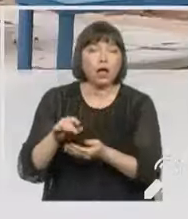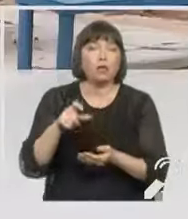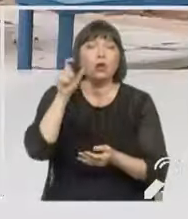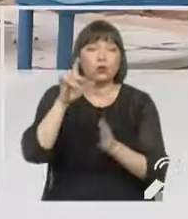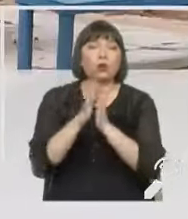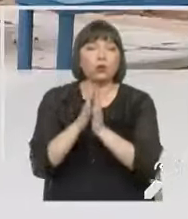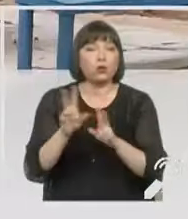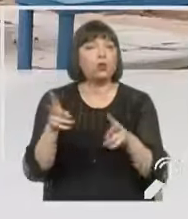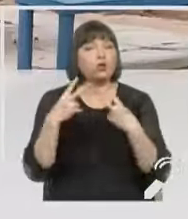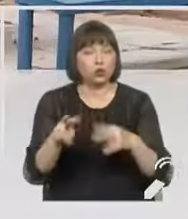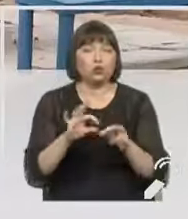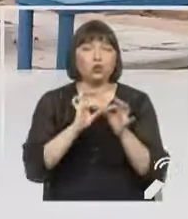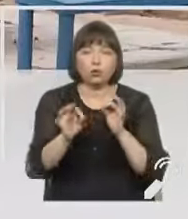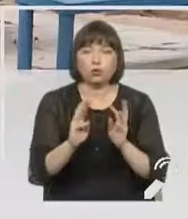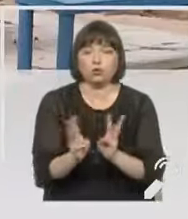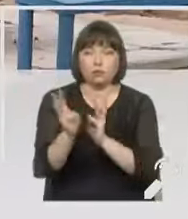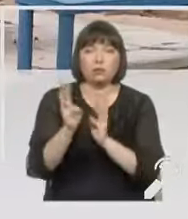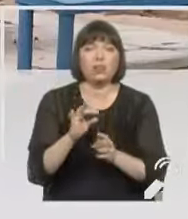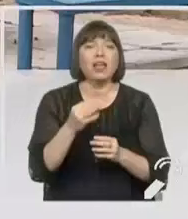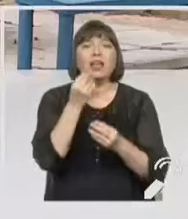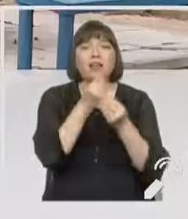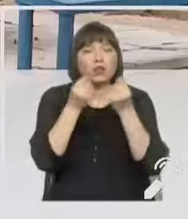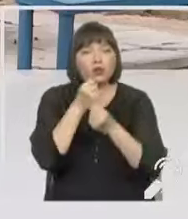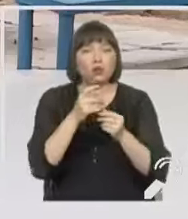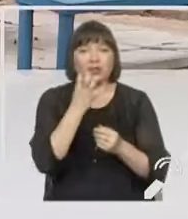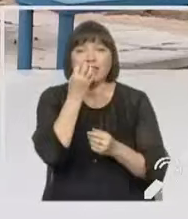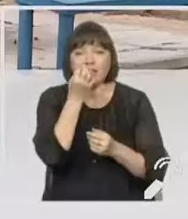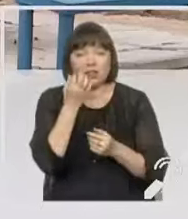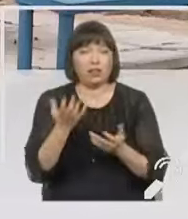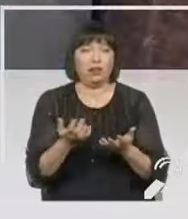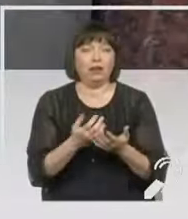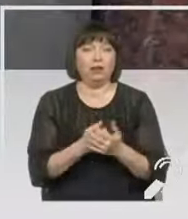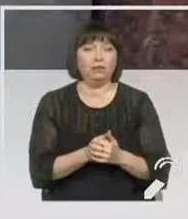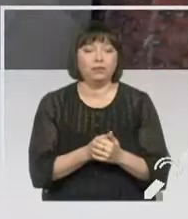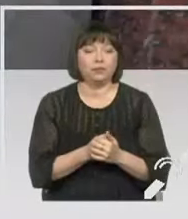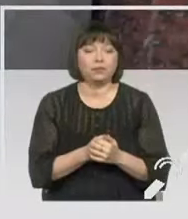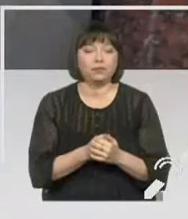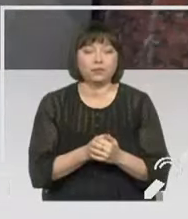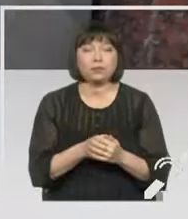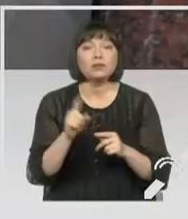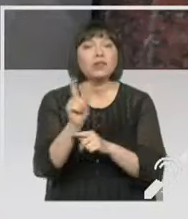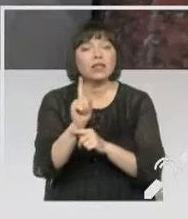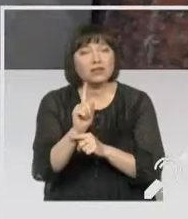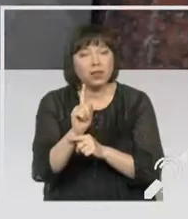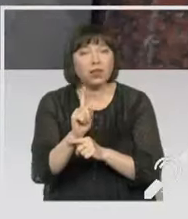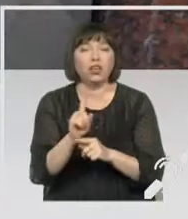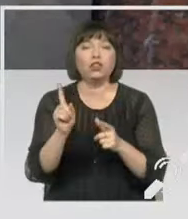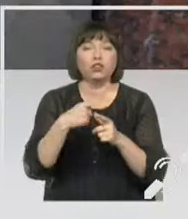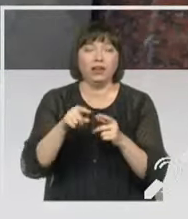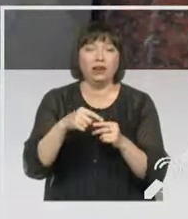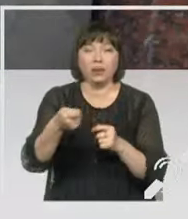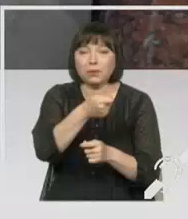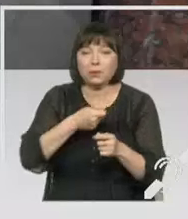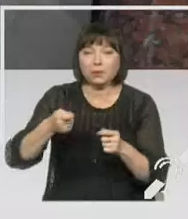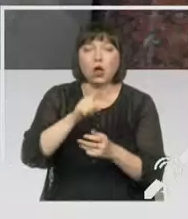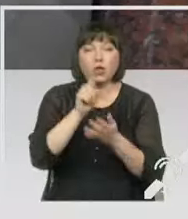rugați să nu amplaseze flori, ci coroane artificiale în apropierea unor surse de aprindere. Lumânările și tămâiele trebuie